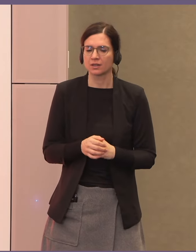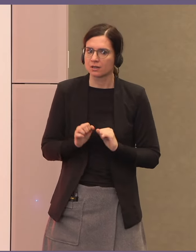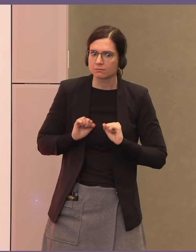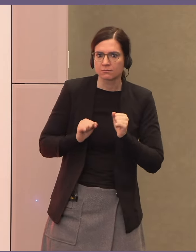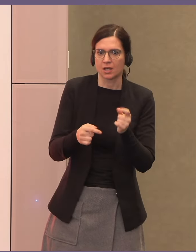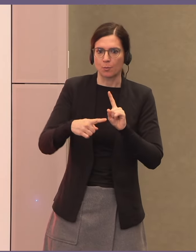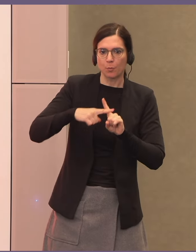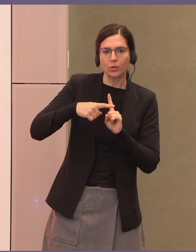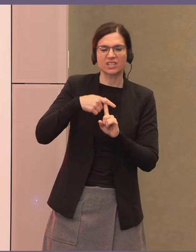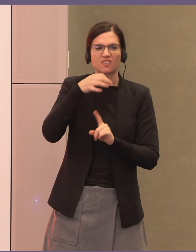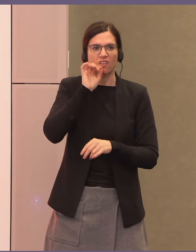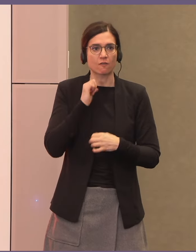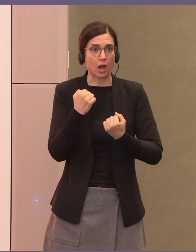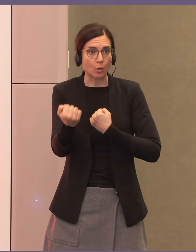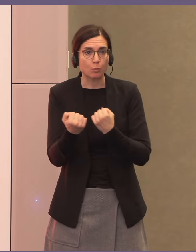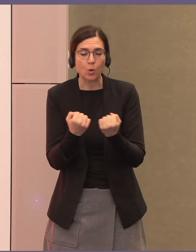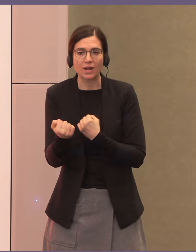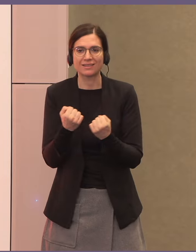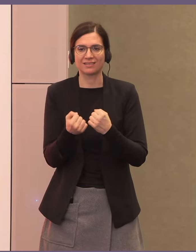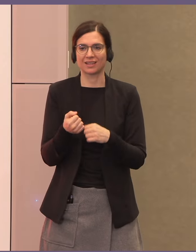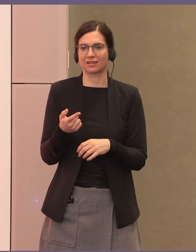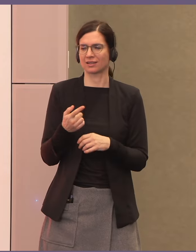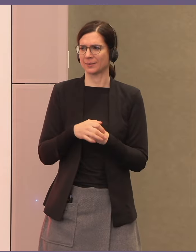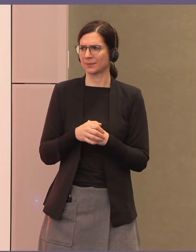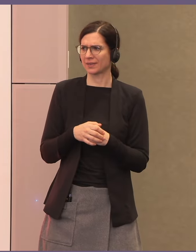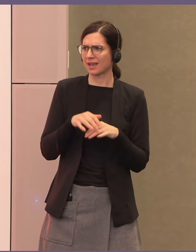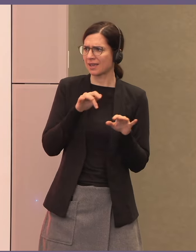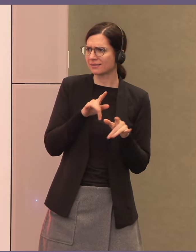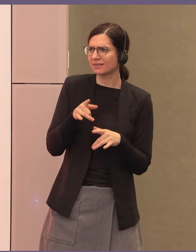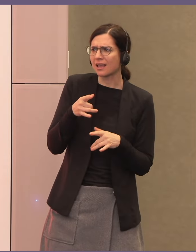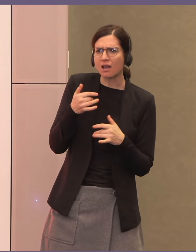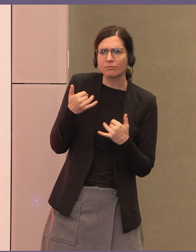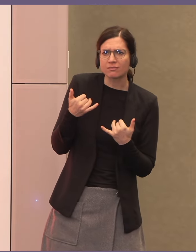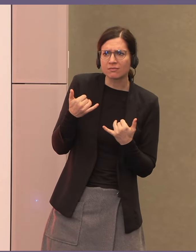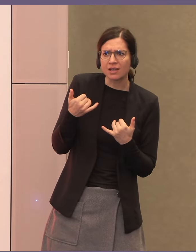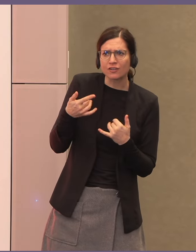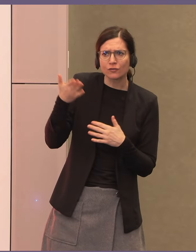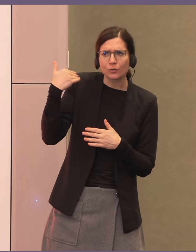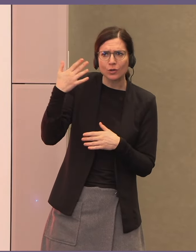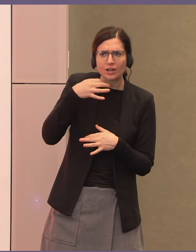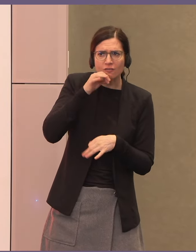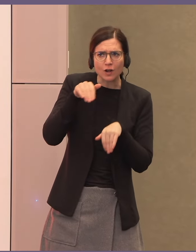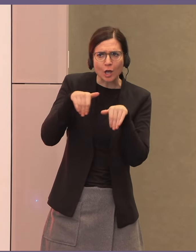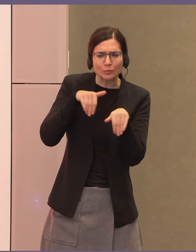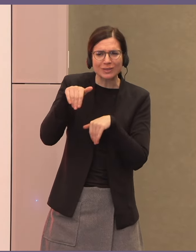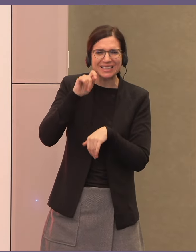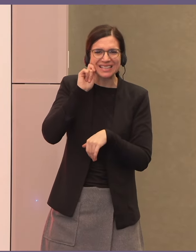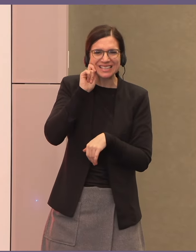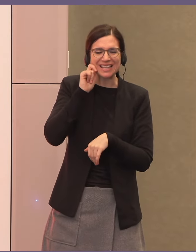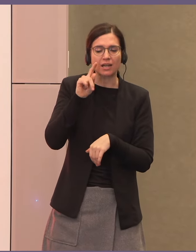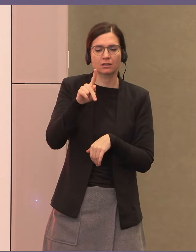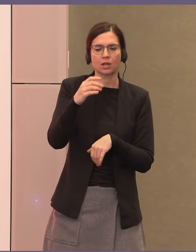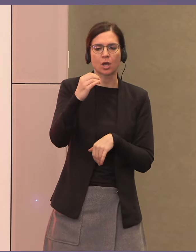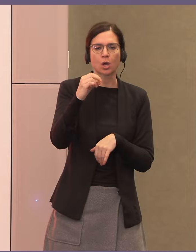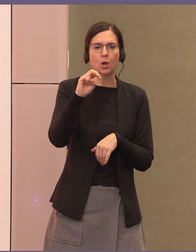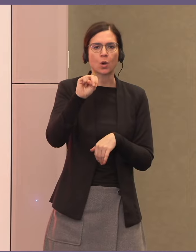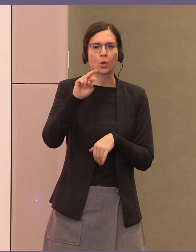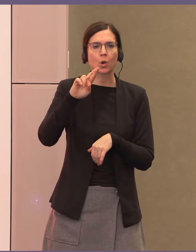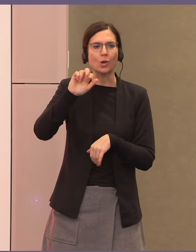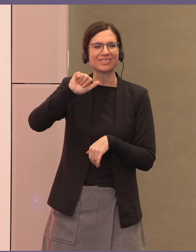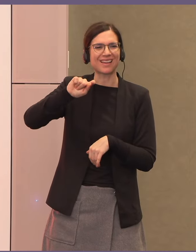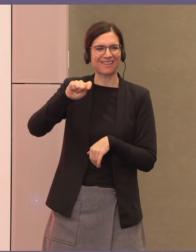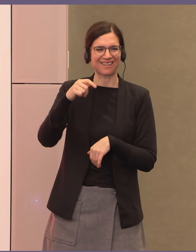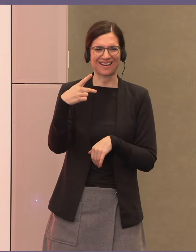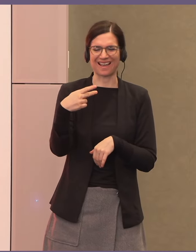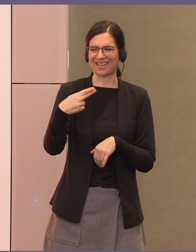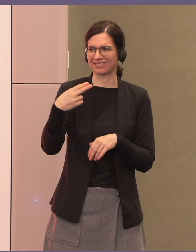tatsächlich auch halbe halbe wie Helga Conrad, die heute auch unter uns ist, eine ehemalige Frauenministerin, schon in den 90ern gefordert hat, dass tatsächlich